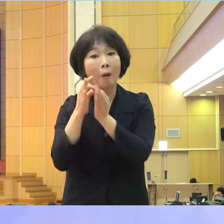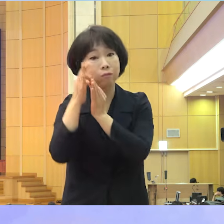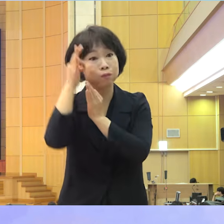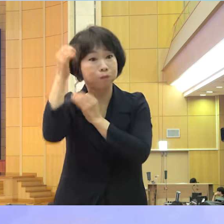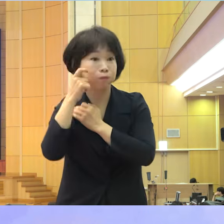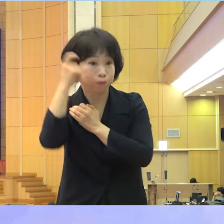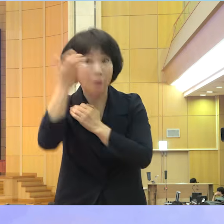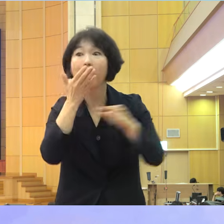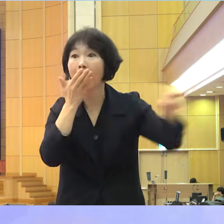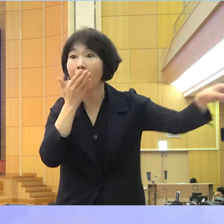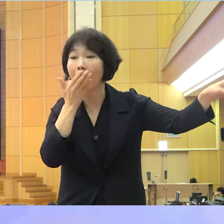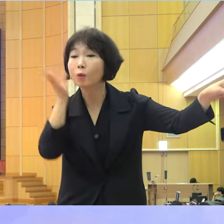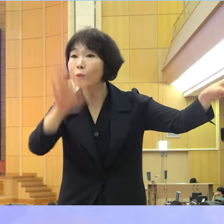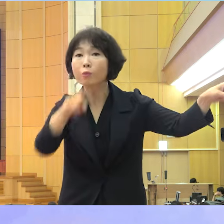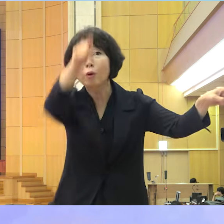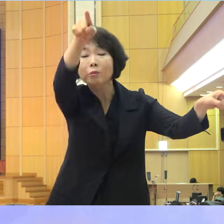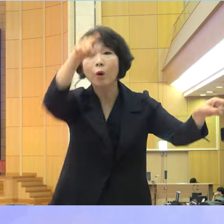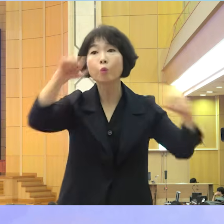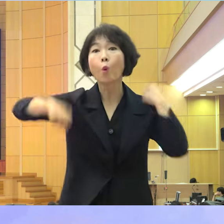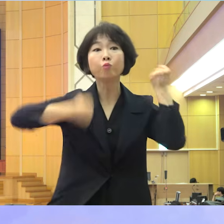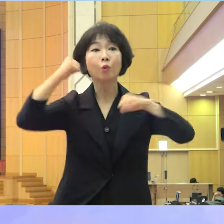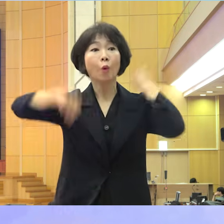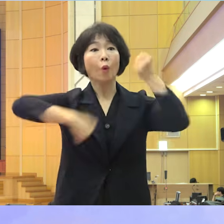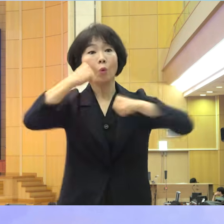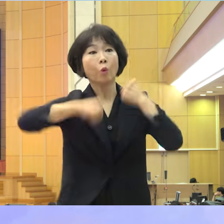이어갑니다. 동물도 마찬가지죠.